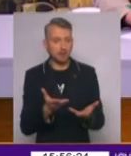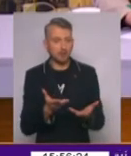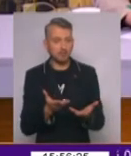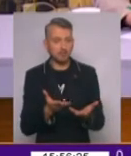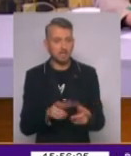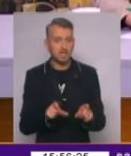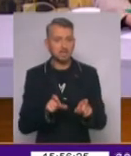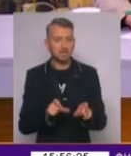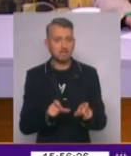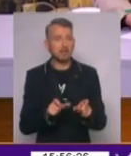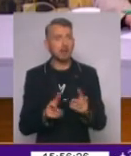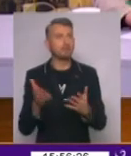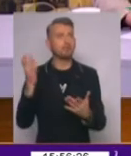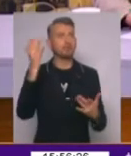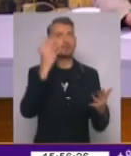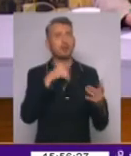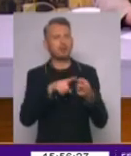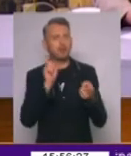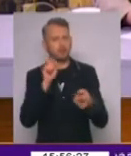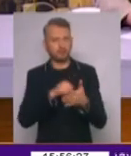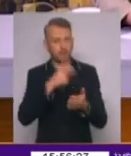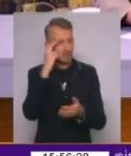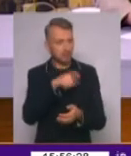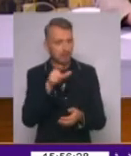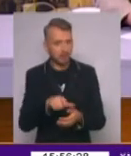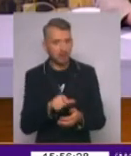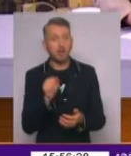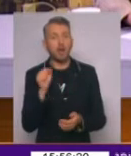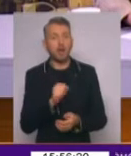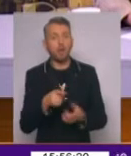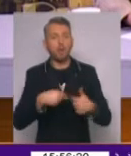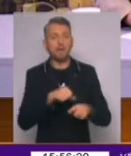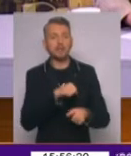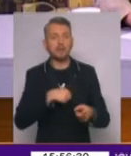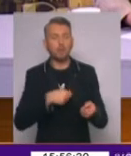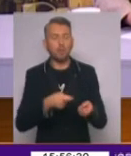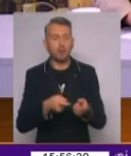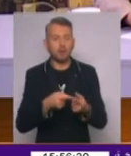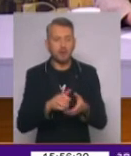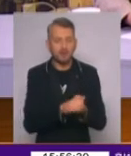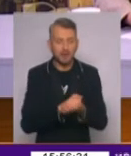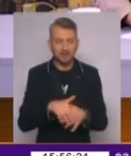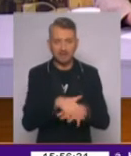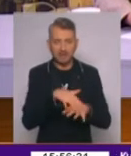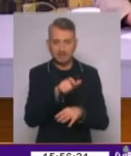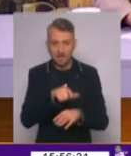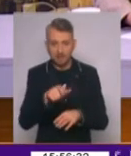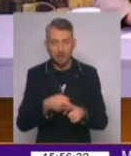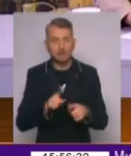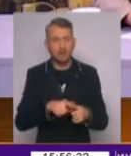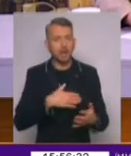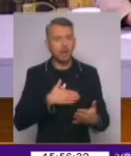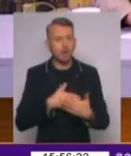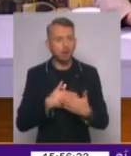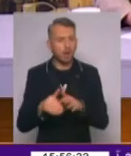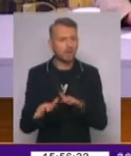сидять десь на хмарах дуже далеко від киян. А органи самоорганізації населення – це якраз ті громадські